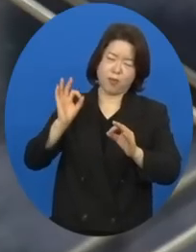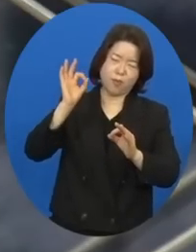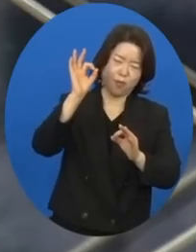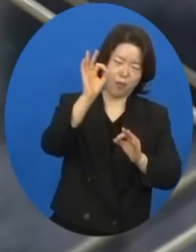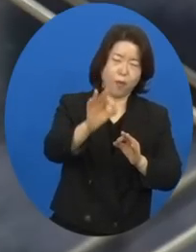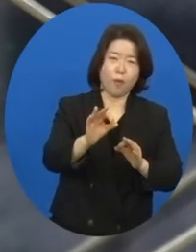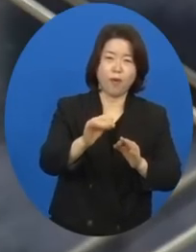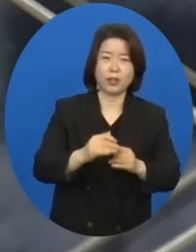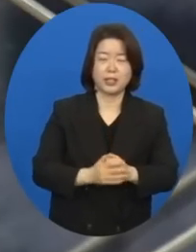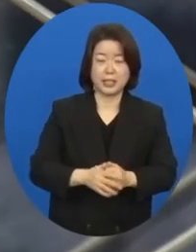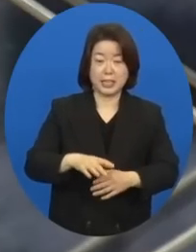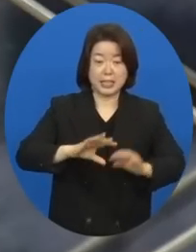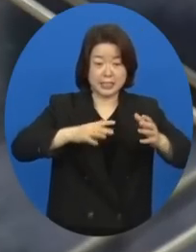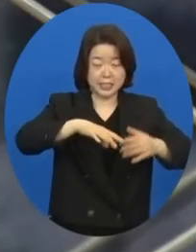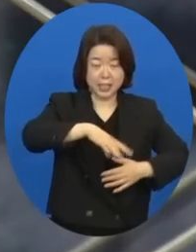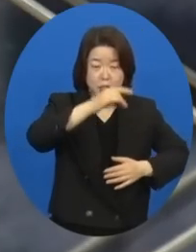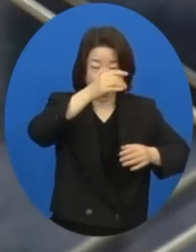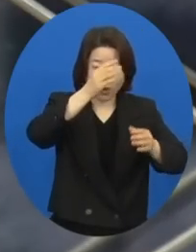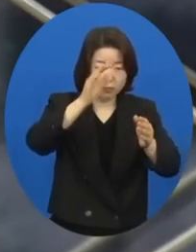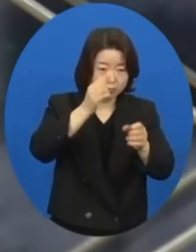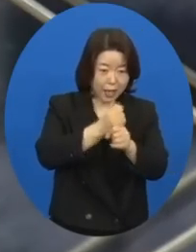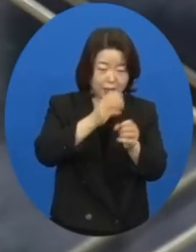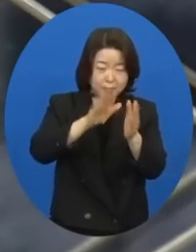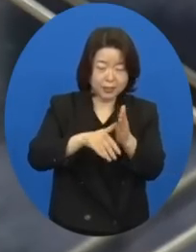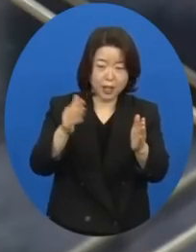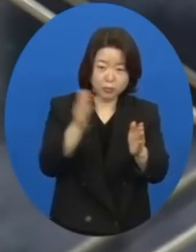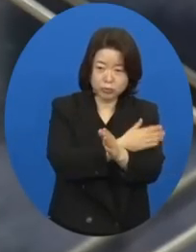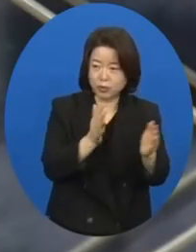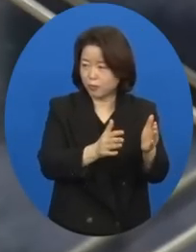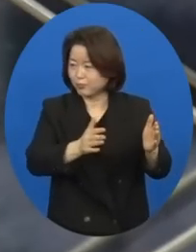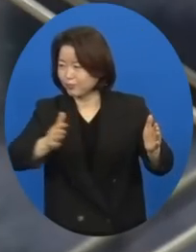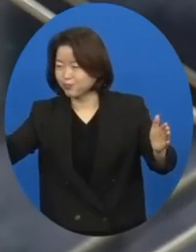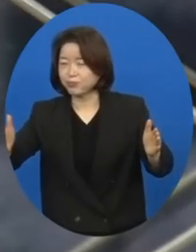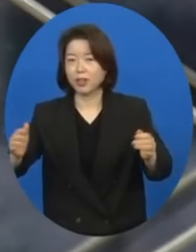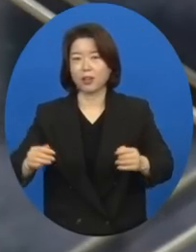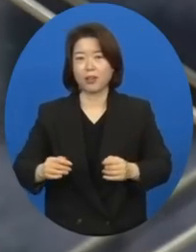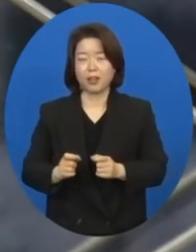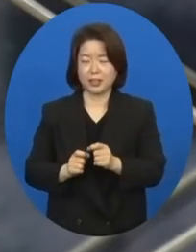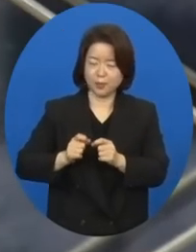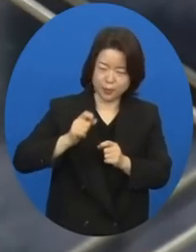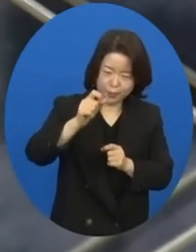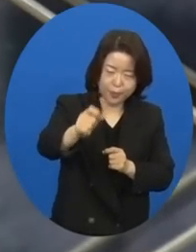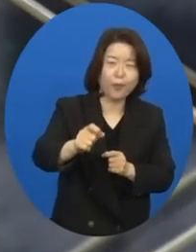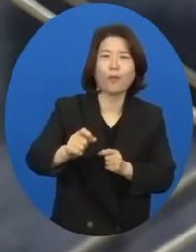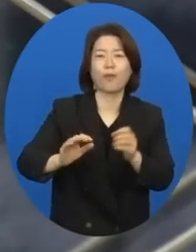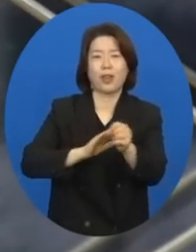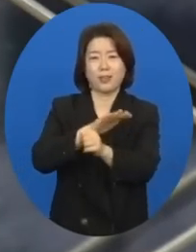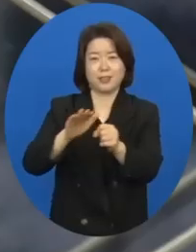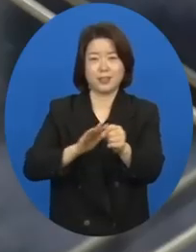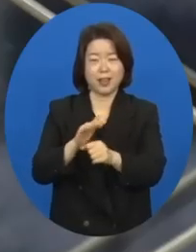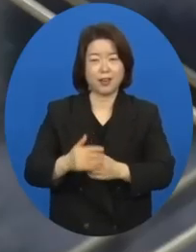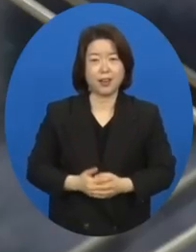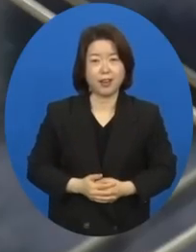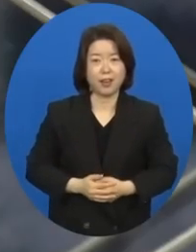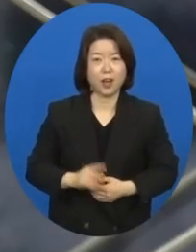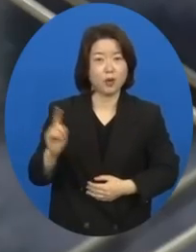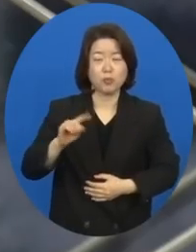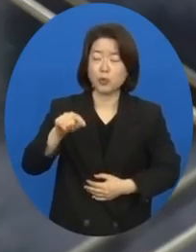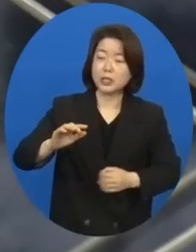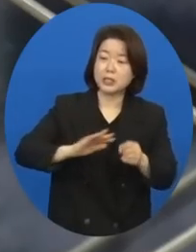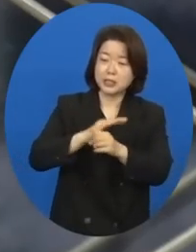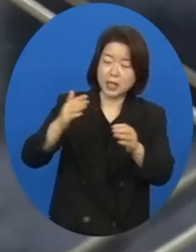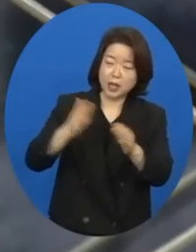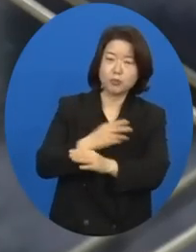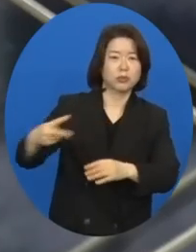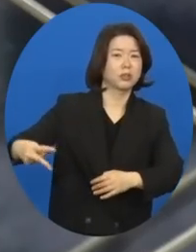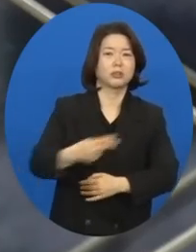시작되어서 영원토록 지속될 그 사랑, 나를 향한 사랑입니다. 그래서 그 사랑을 그 무엇도 끊을 수가 없다고 한